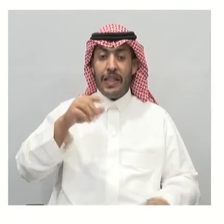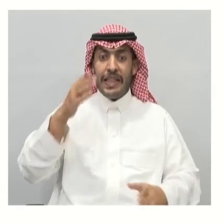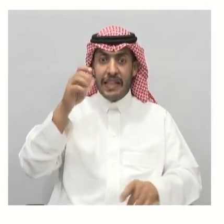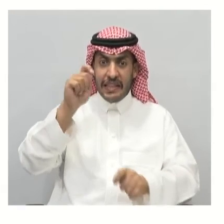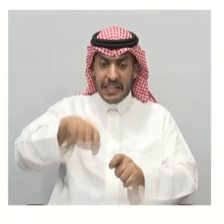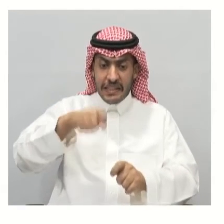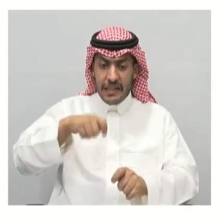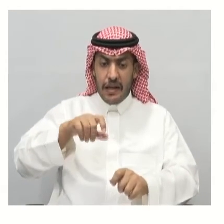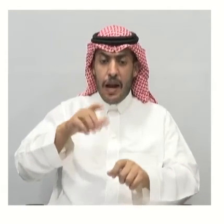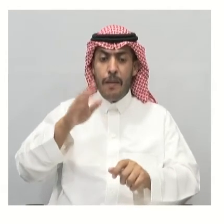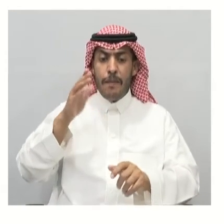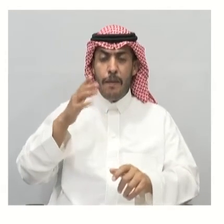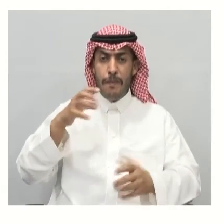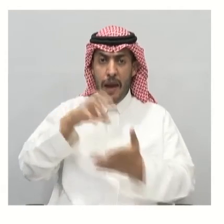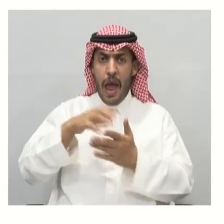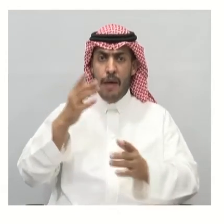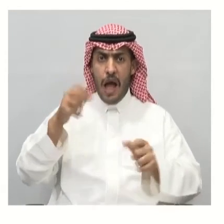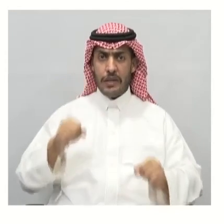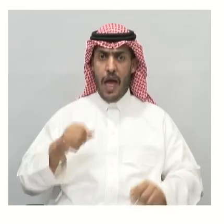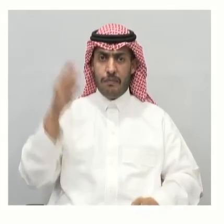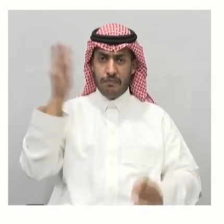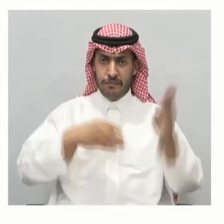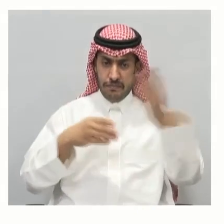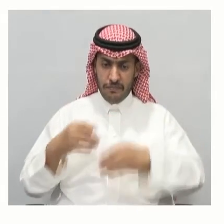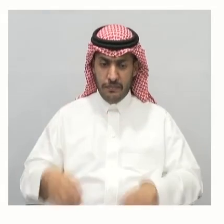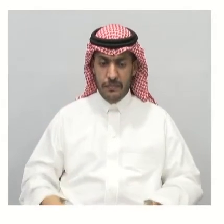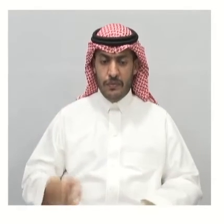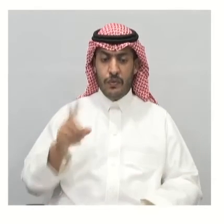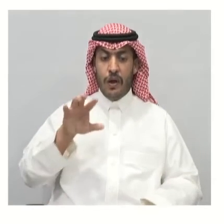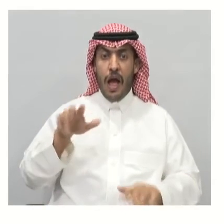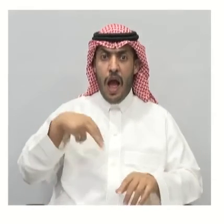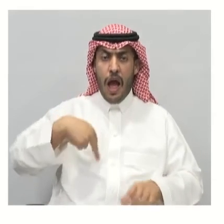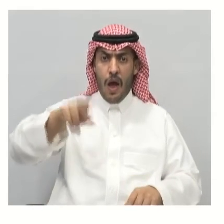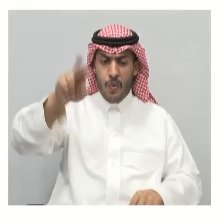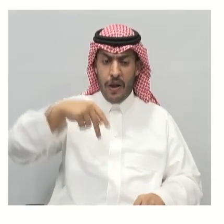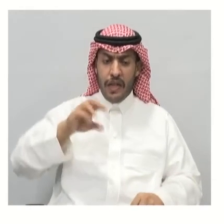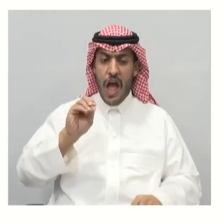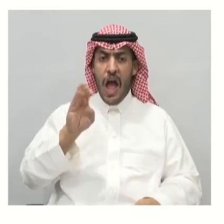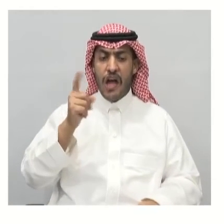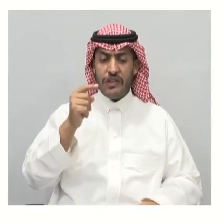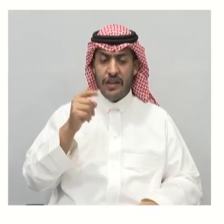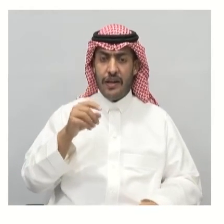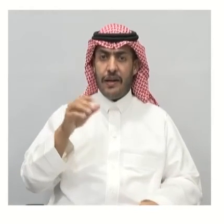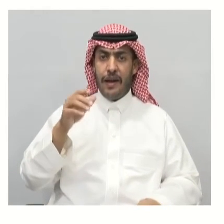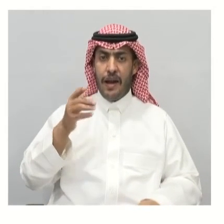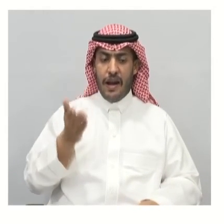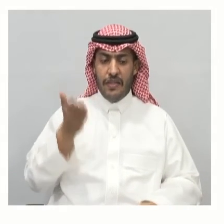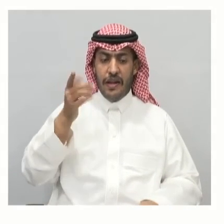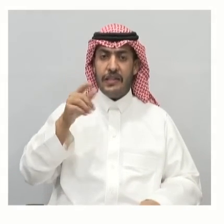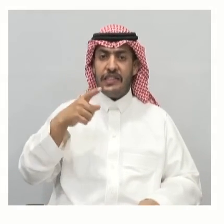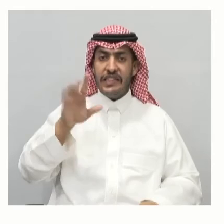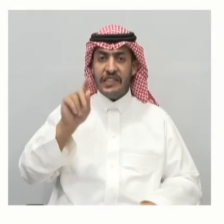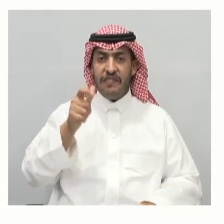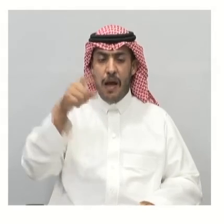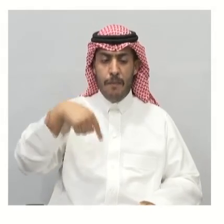السلام للاصنام هروله هاجر عليها السلام بين الصفا والمروه بحثا عن الماء دعوه ابراهيم